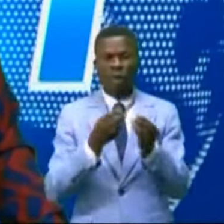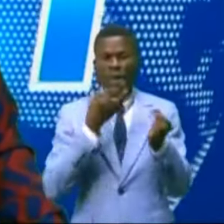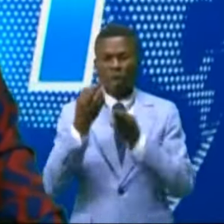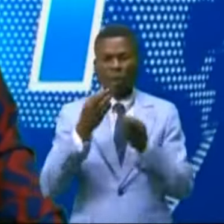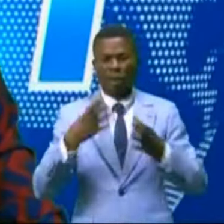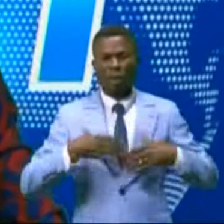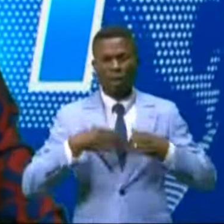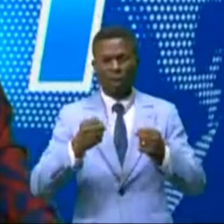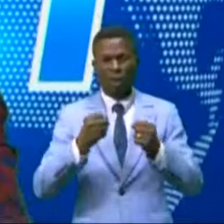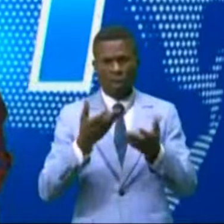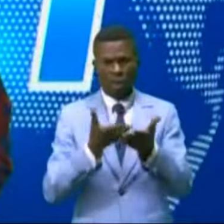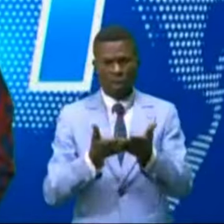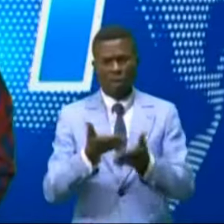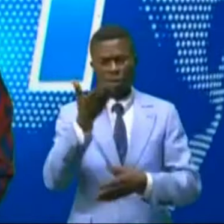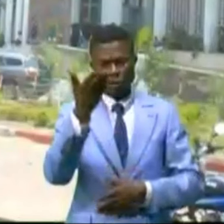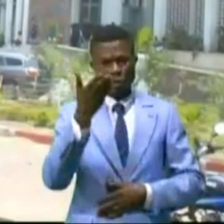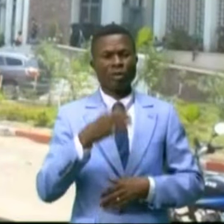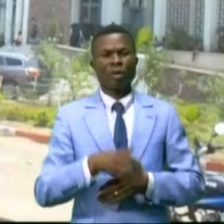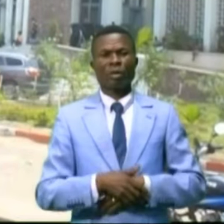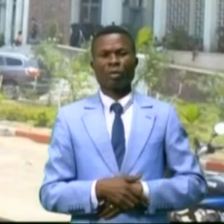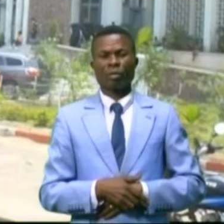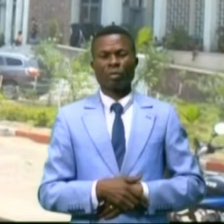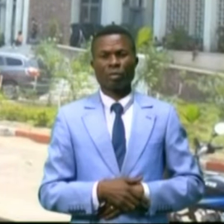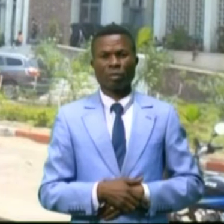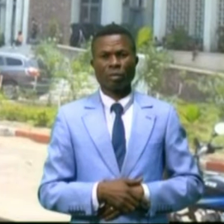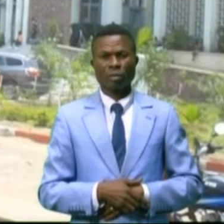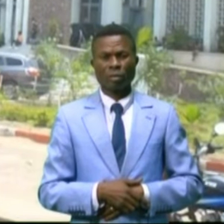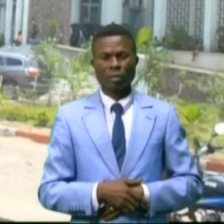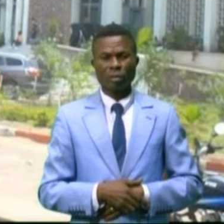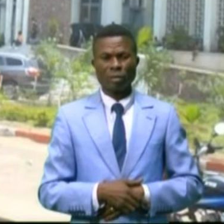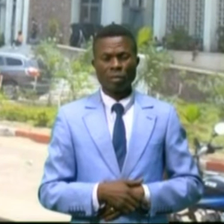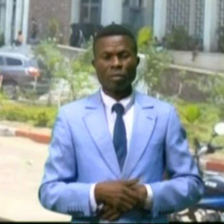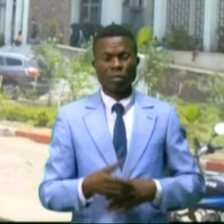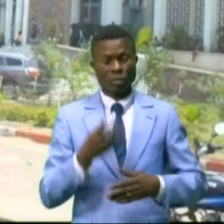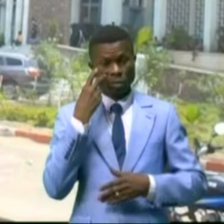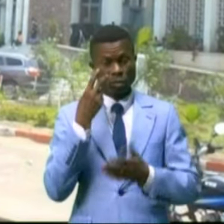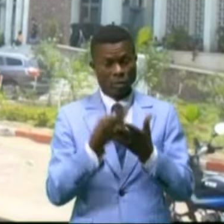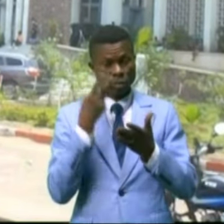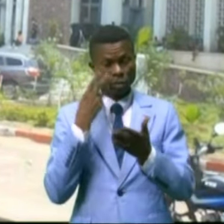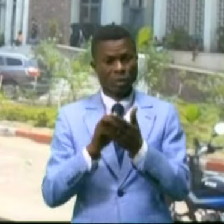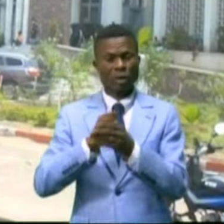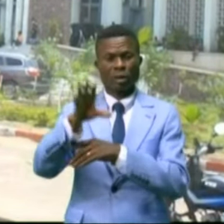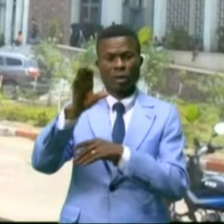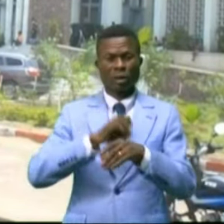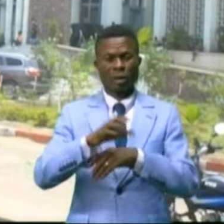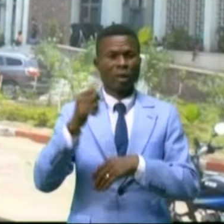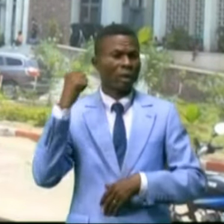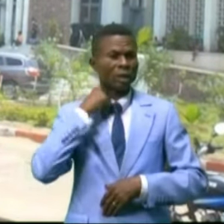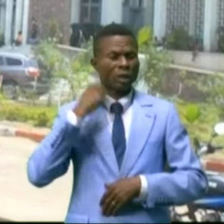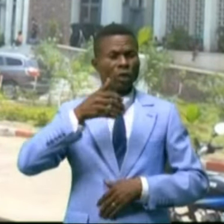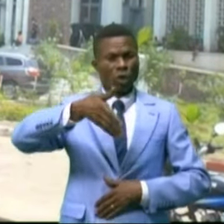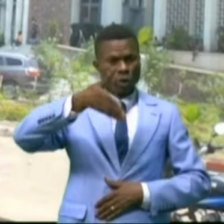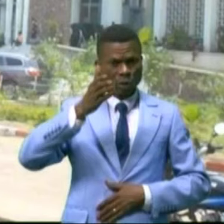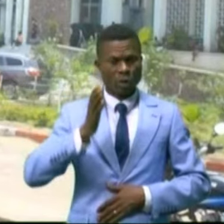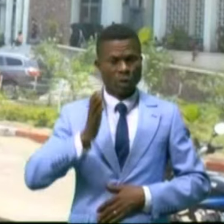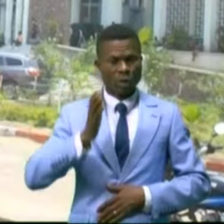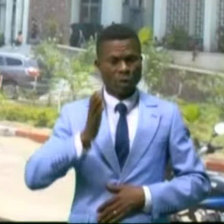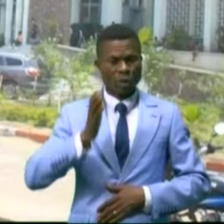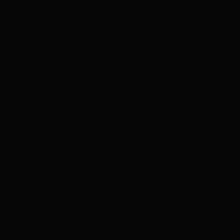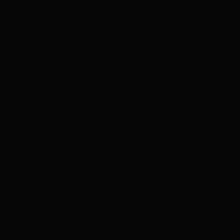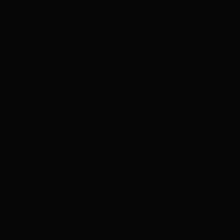grâce ma sous peu on assistera à un déploiement de médecins spécialiste